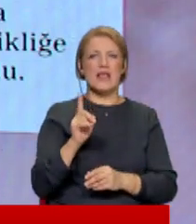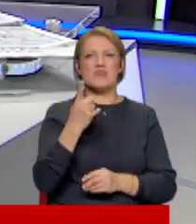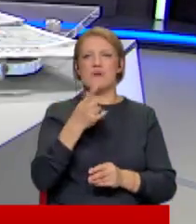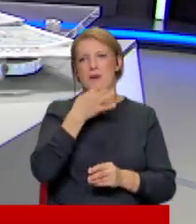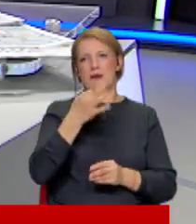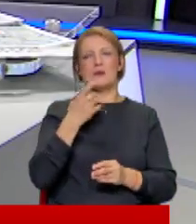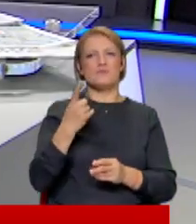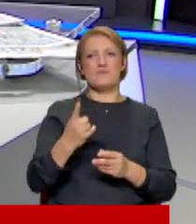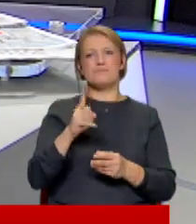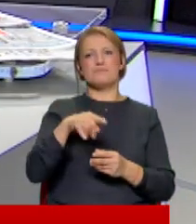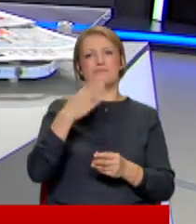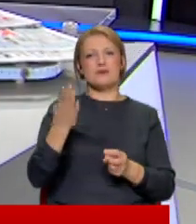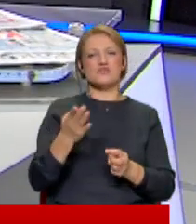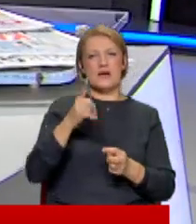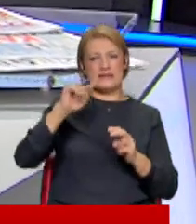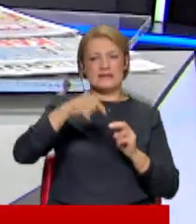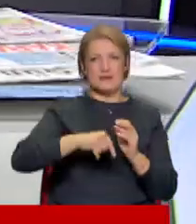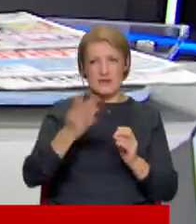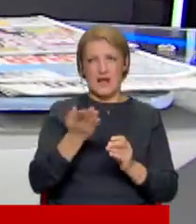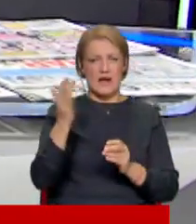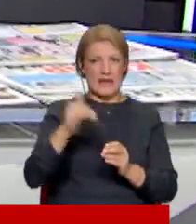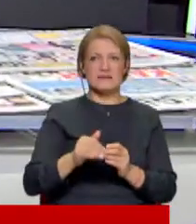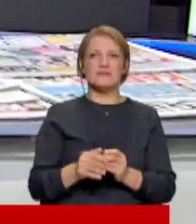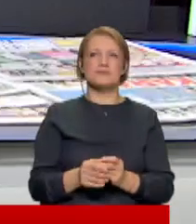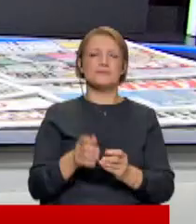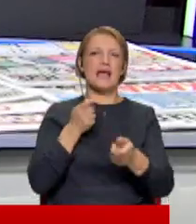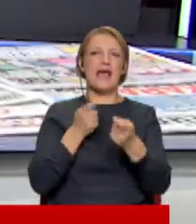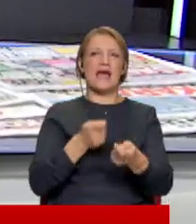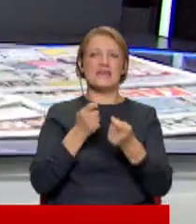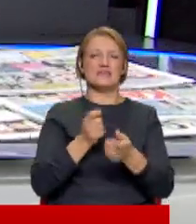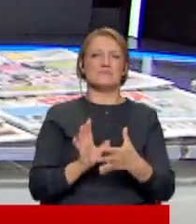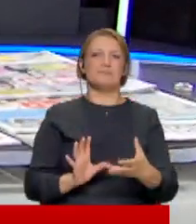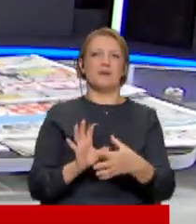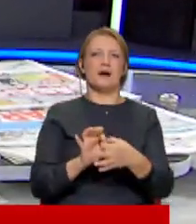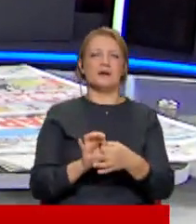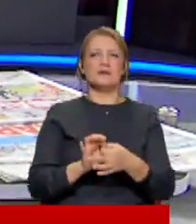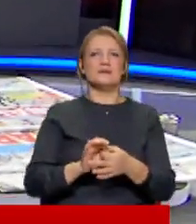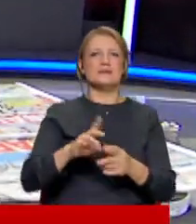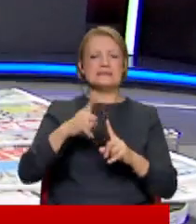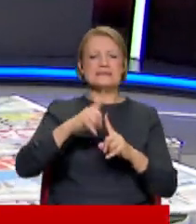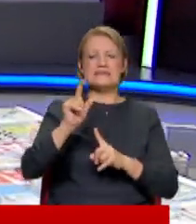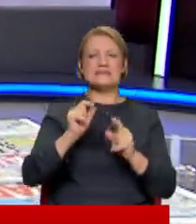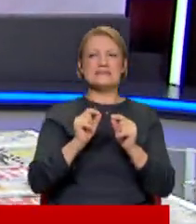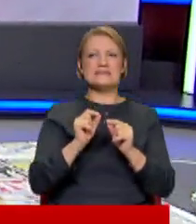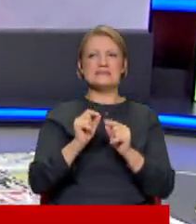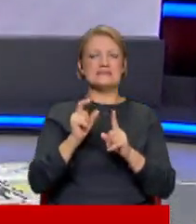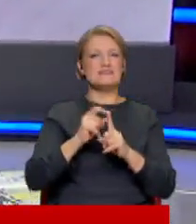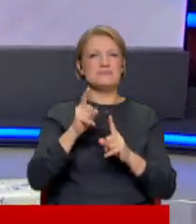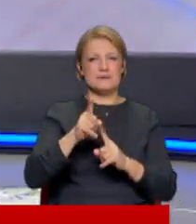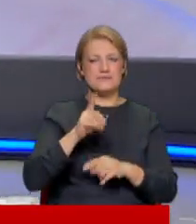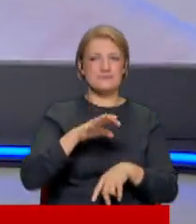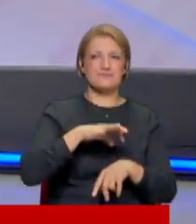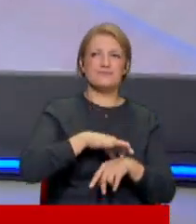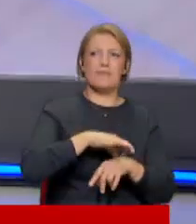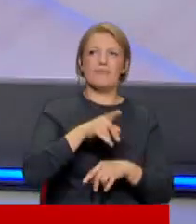haberdi ve bir başka detay daha gelsin eğitime dair tıptan Kaçış başlığını